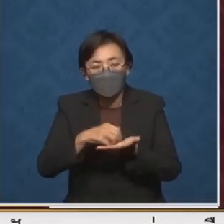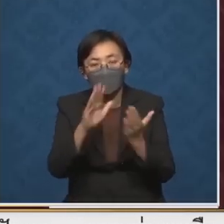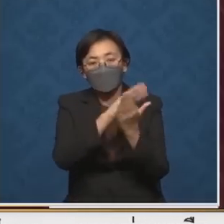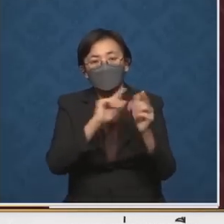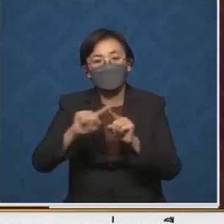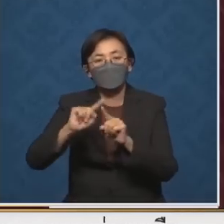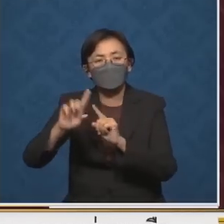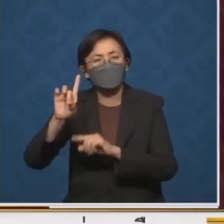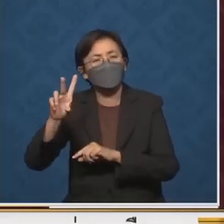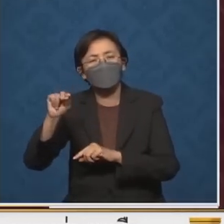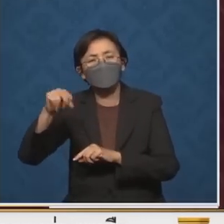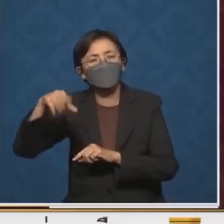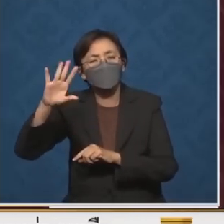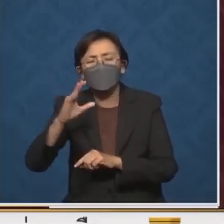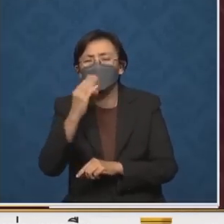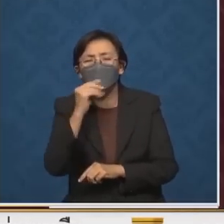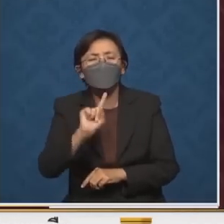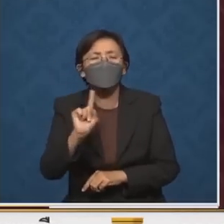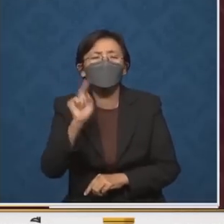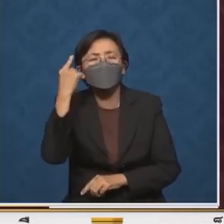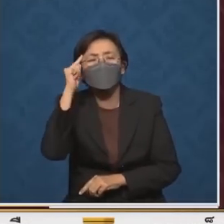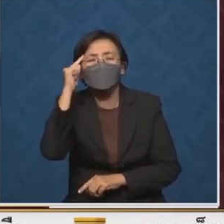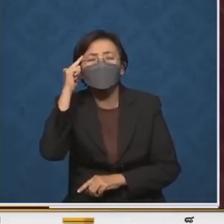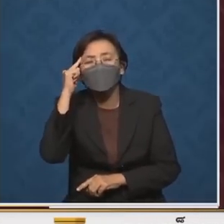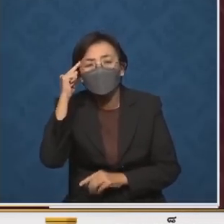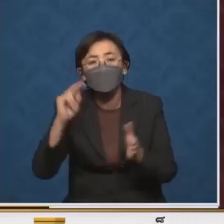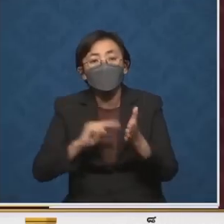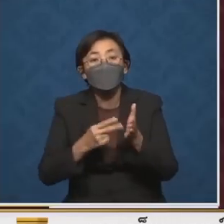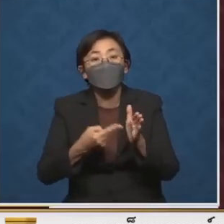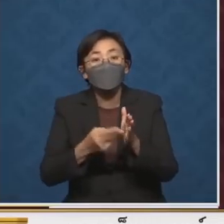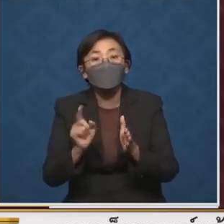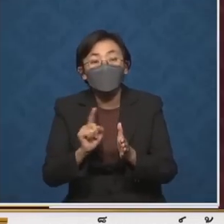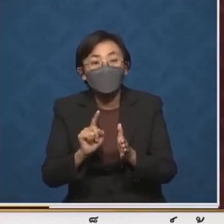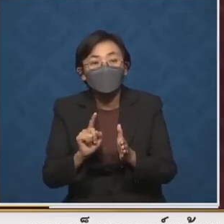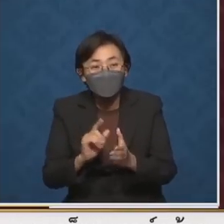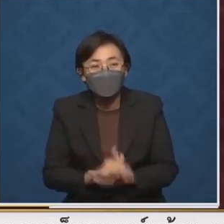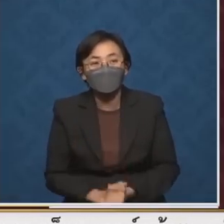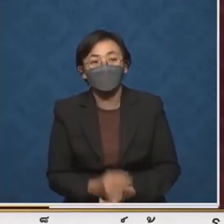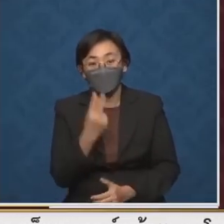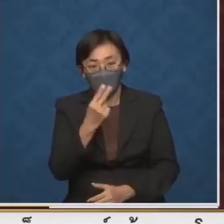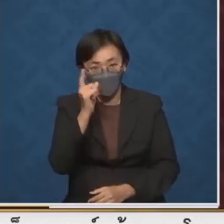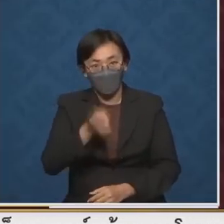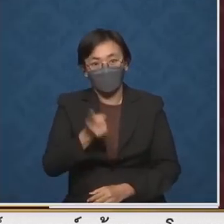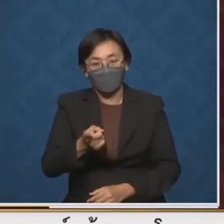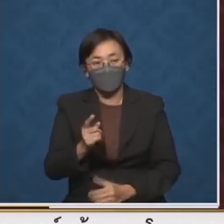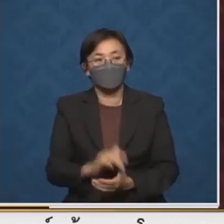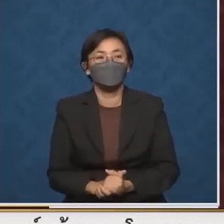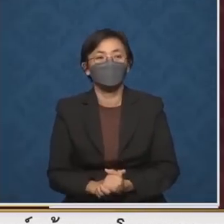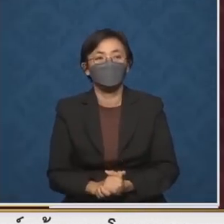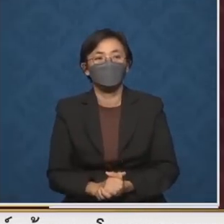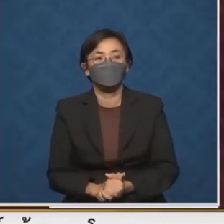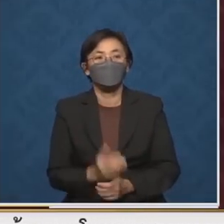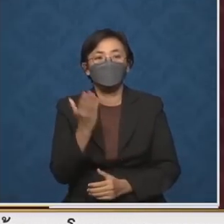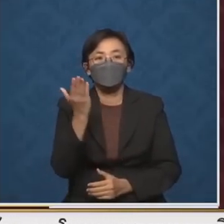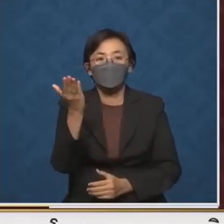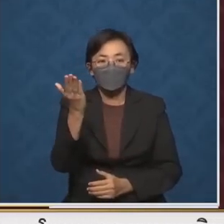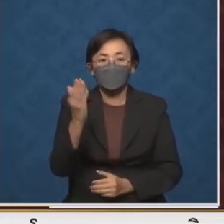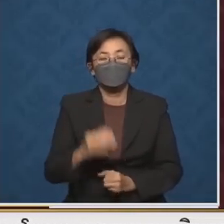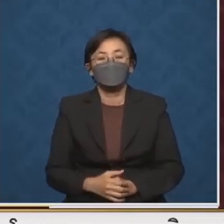ศ พูดอะไรก็ไม่รู้ นะ แต่ความหมายนะ ท่านจะบอกวาเทาไห่นะ ท่านดูของจริงครั Voice of America